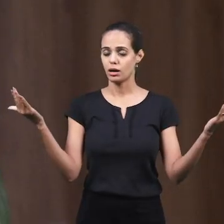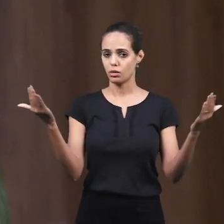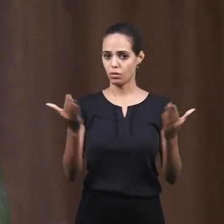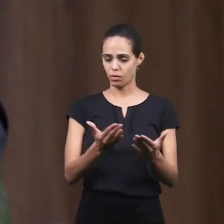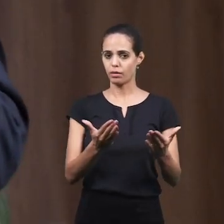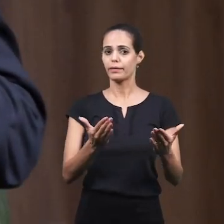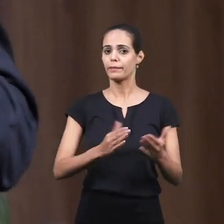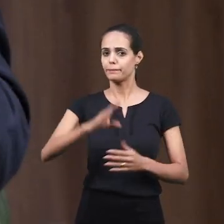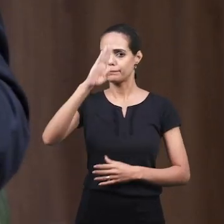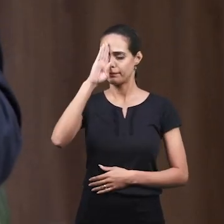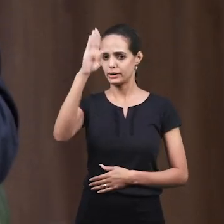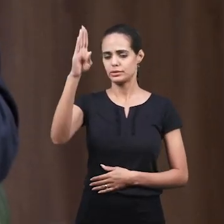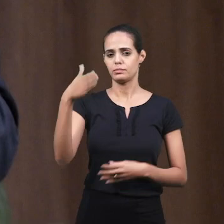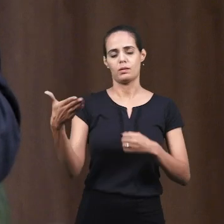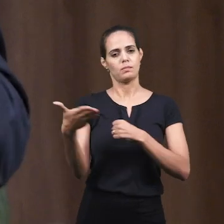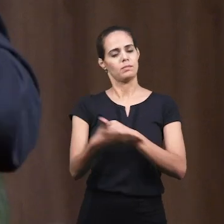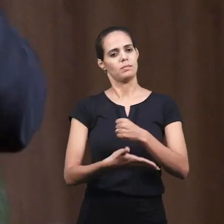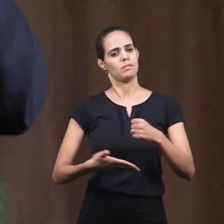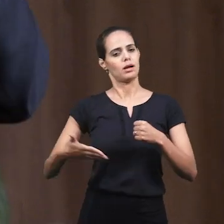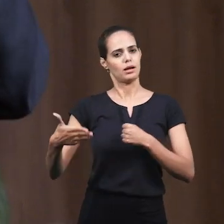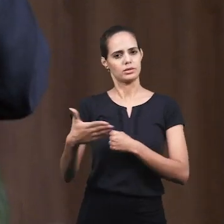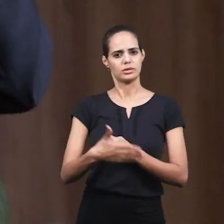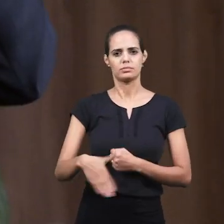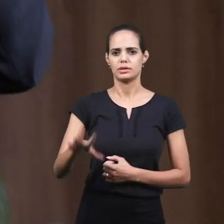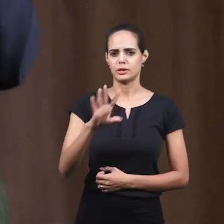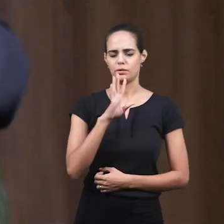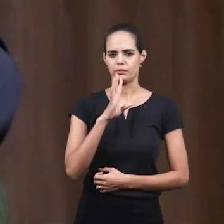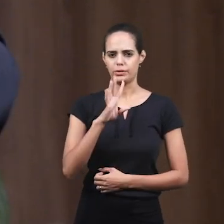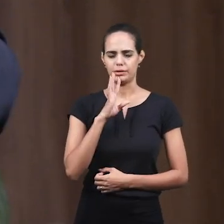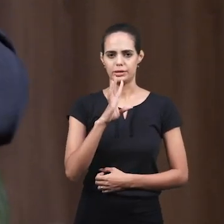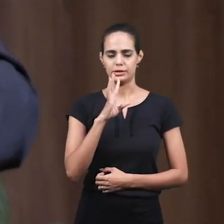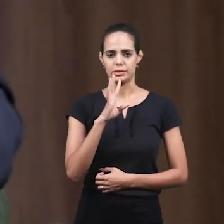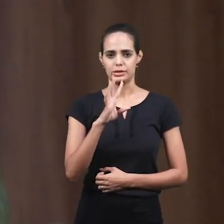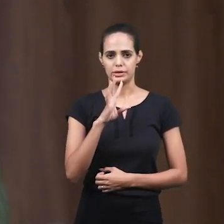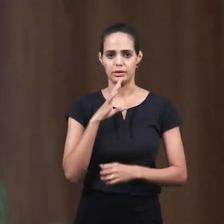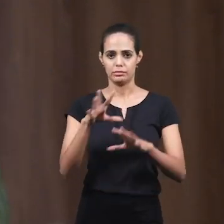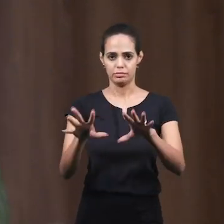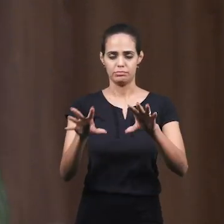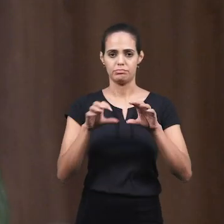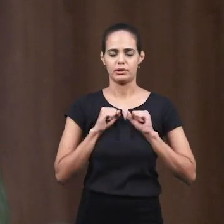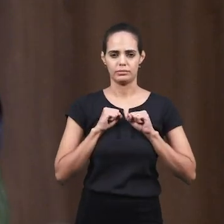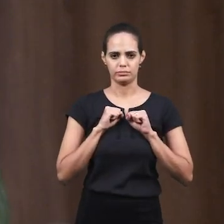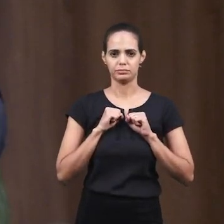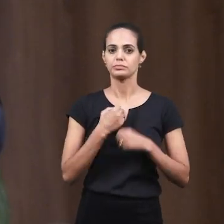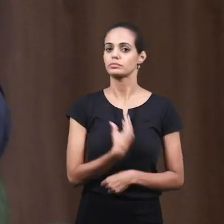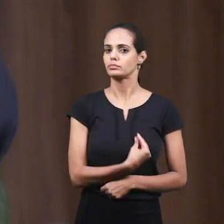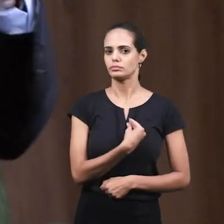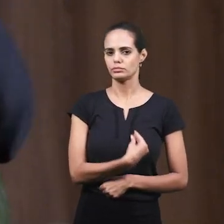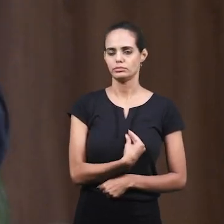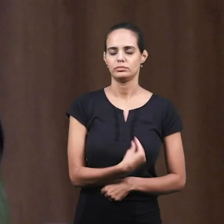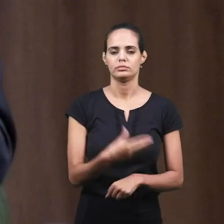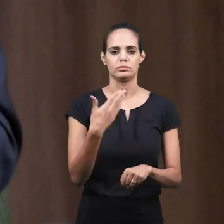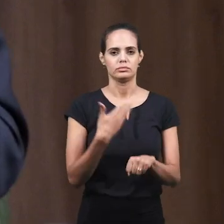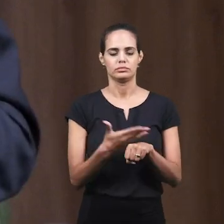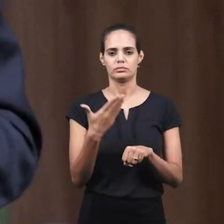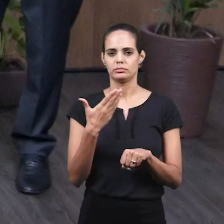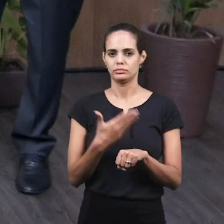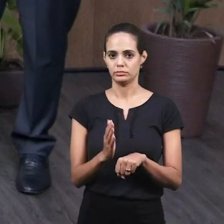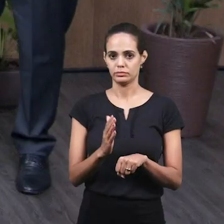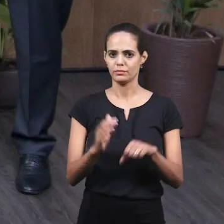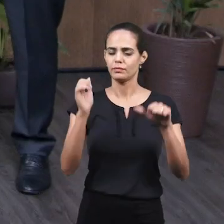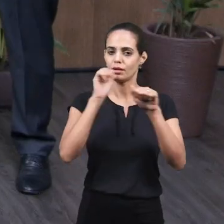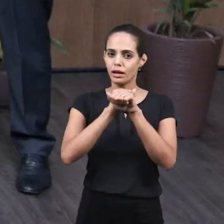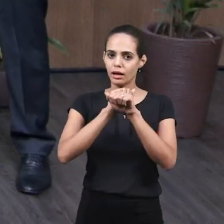sont fondamentaux pour d'être connus, vécus et pratiqués.